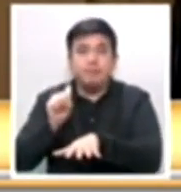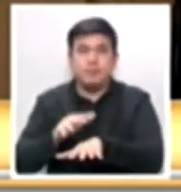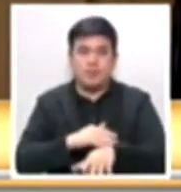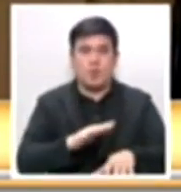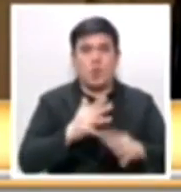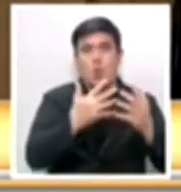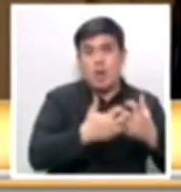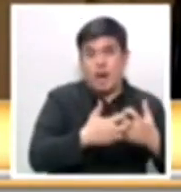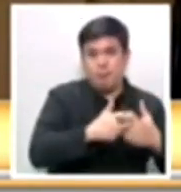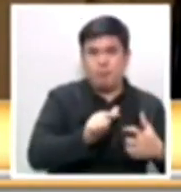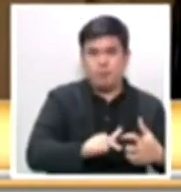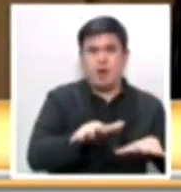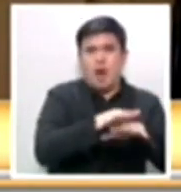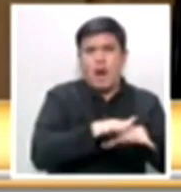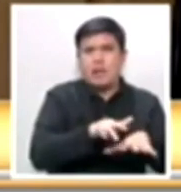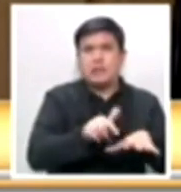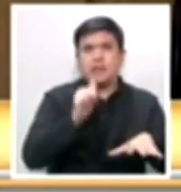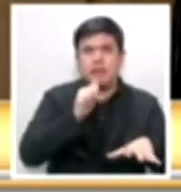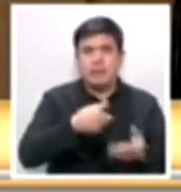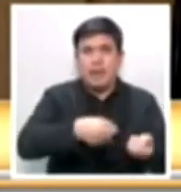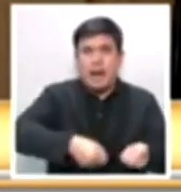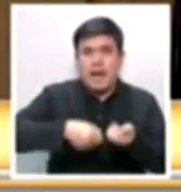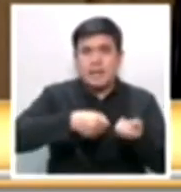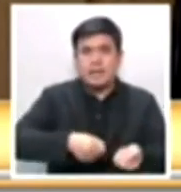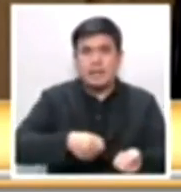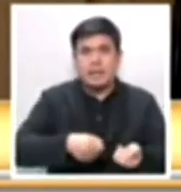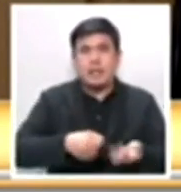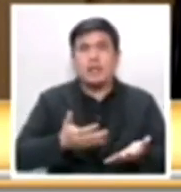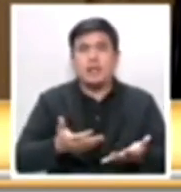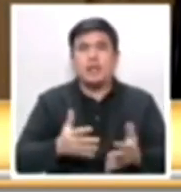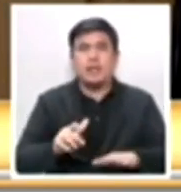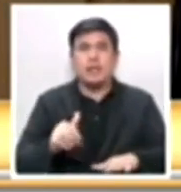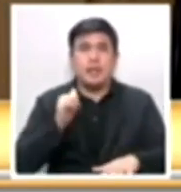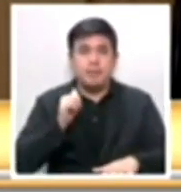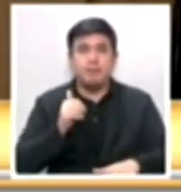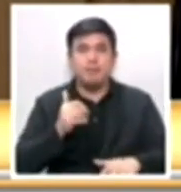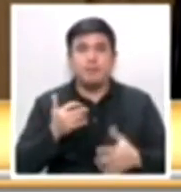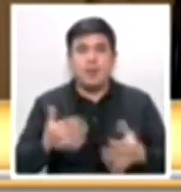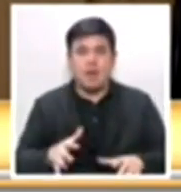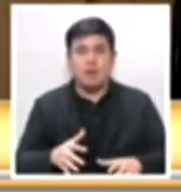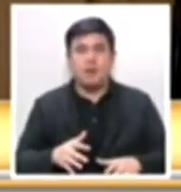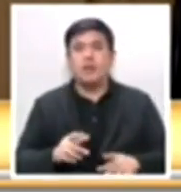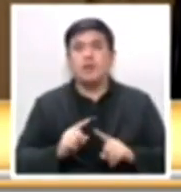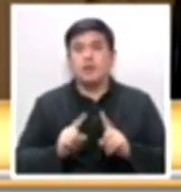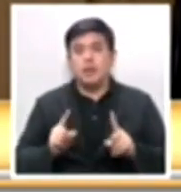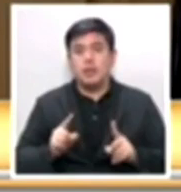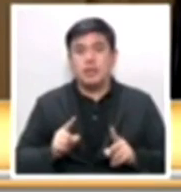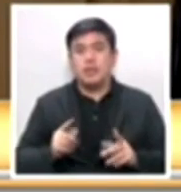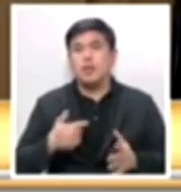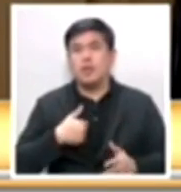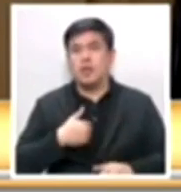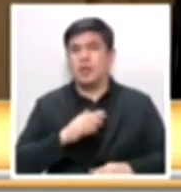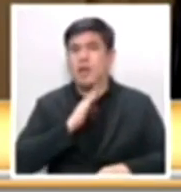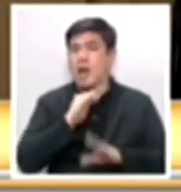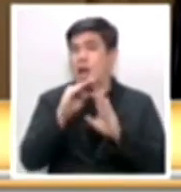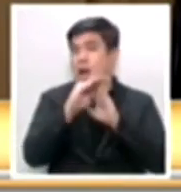ของเดิมเป็นพื้นที่เกษตรที่มันใช้เมื่อเคยคุมแล้วครับกับผมมีเรื่องเรียนแต่รับไปของท่านไปนะครับว่าในขั้นต